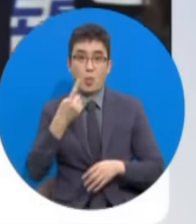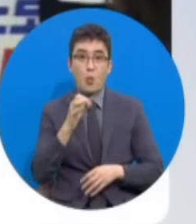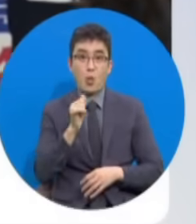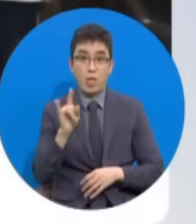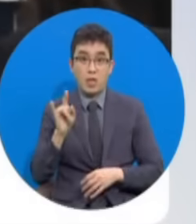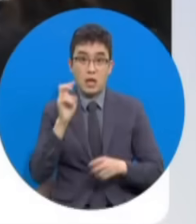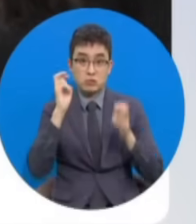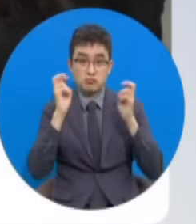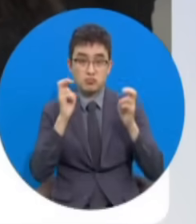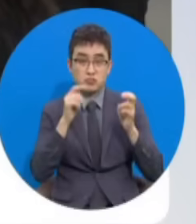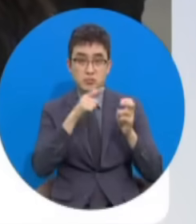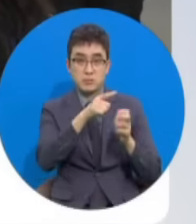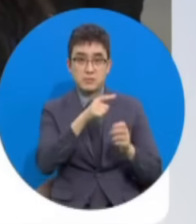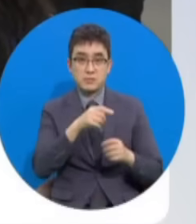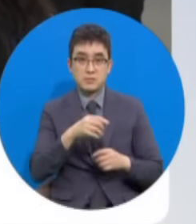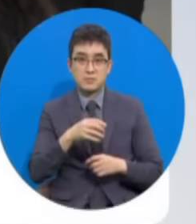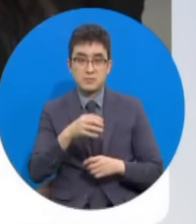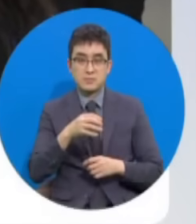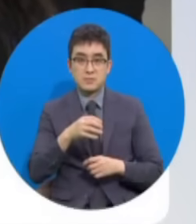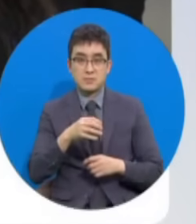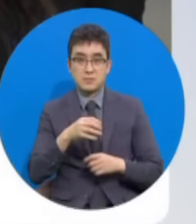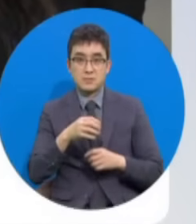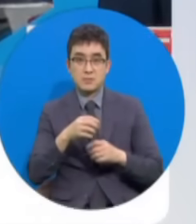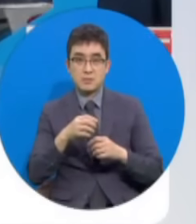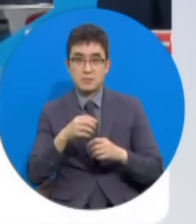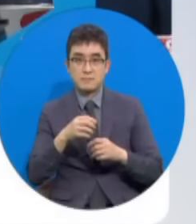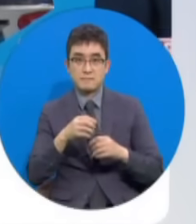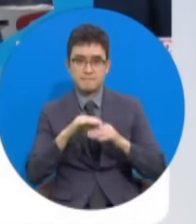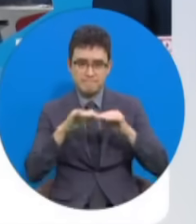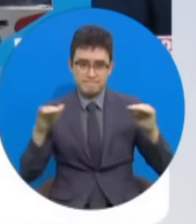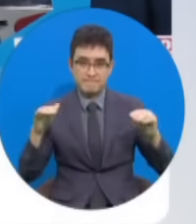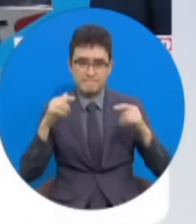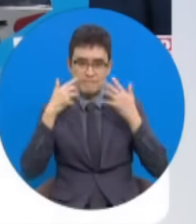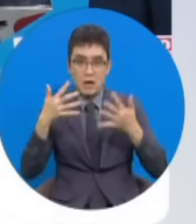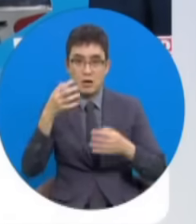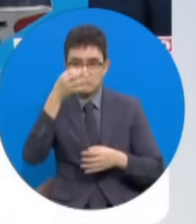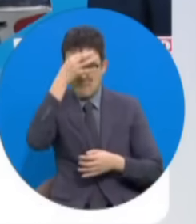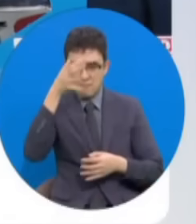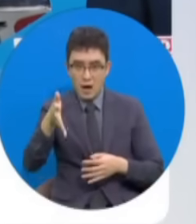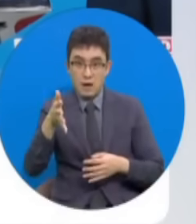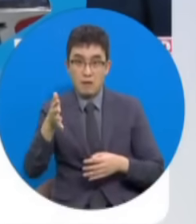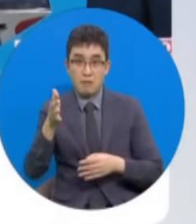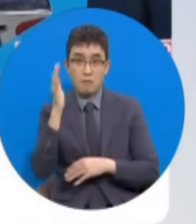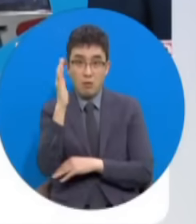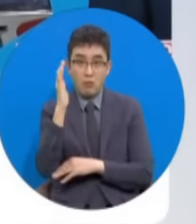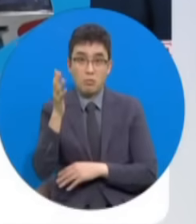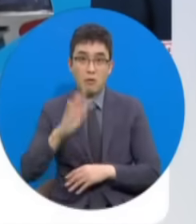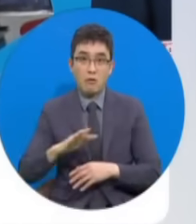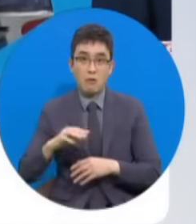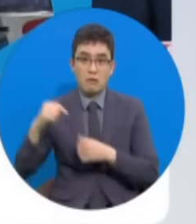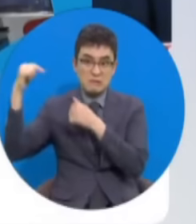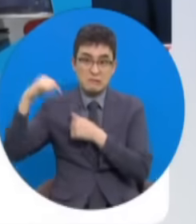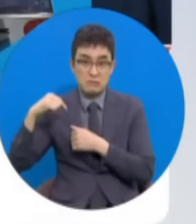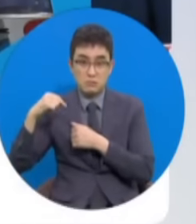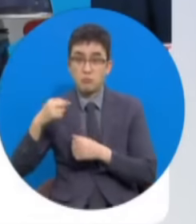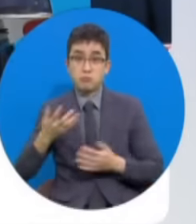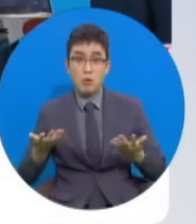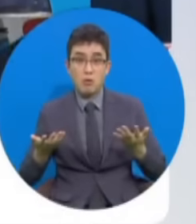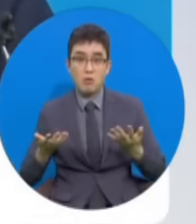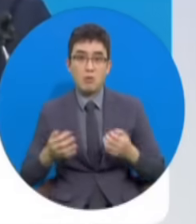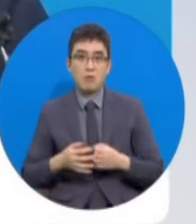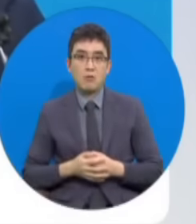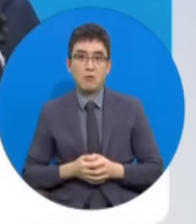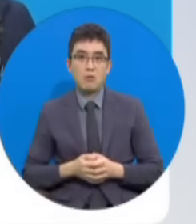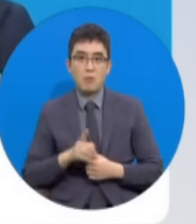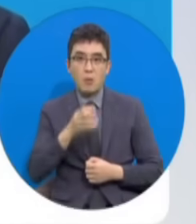용역 설계사에 대해서 객관적이고 전문적으로 우리는 갖고 있는 전문성을 갖고 얘기했다고 하는데 그 외압 의혹을 민주당이 제기하잖아요. 그러니까